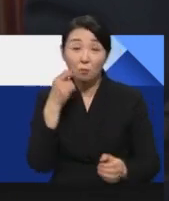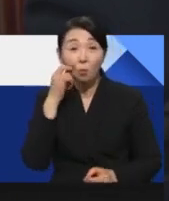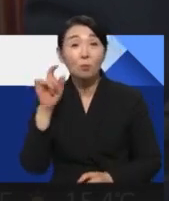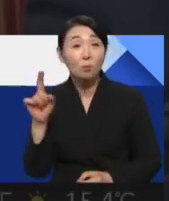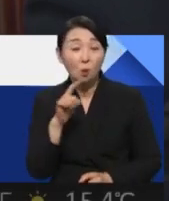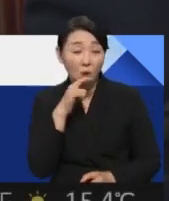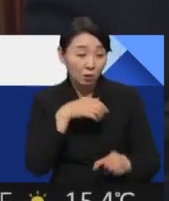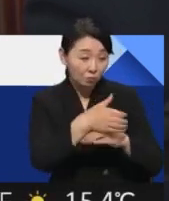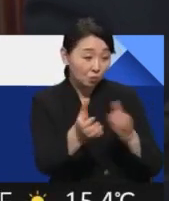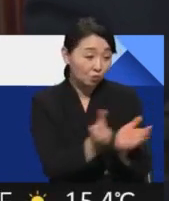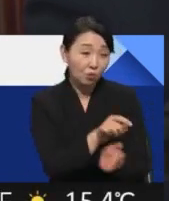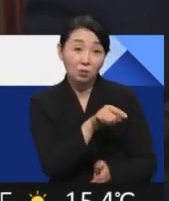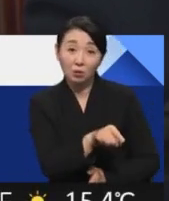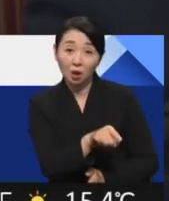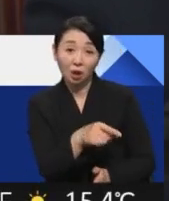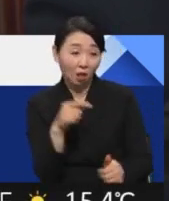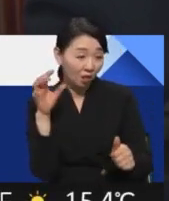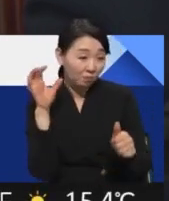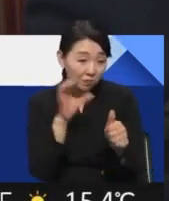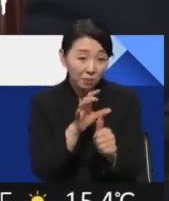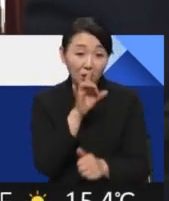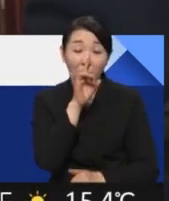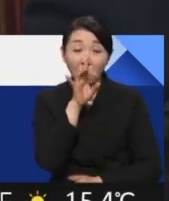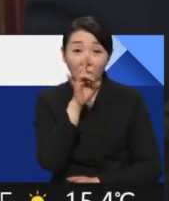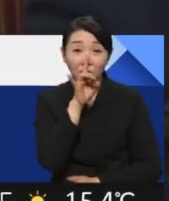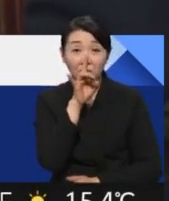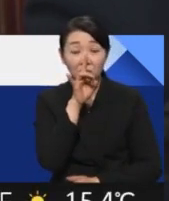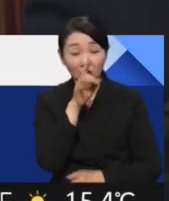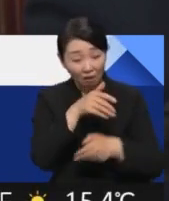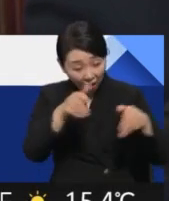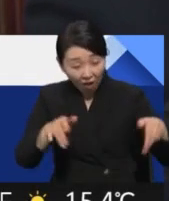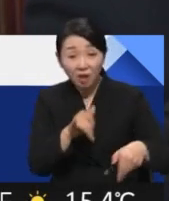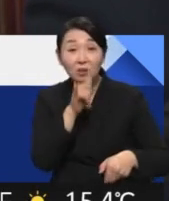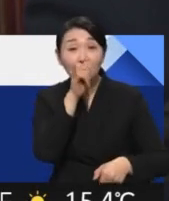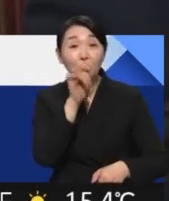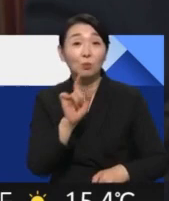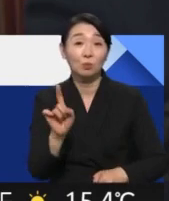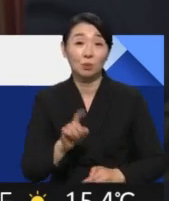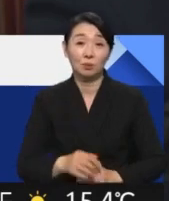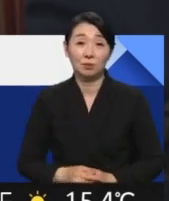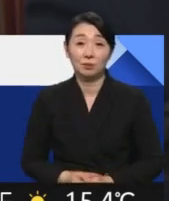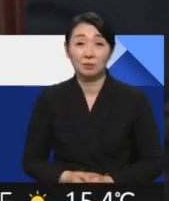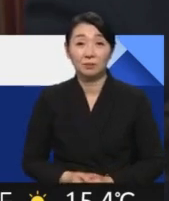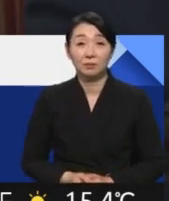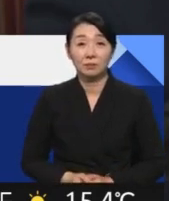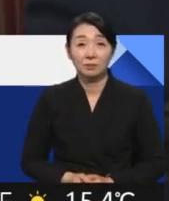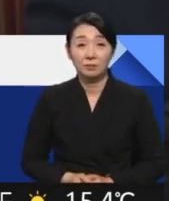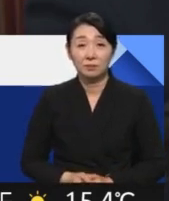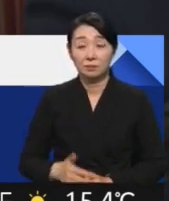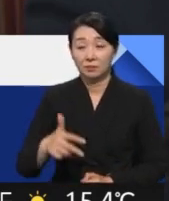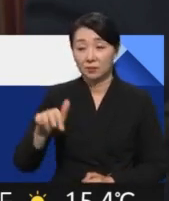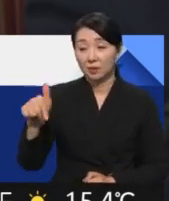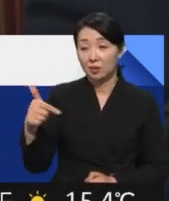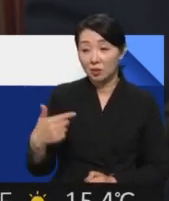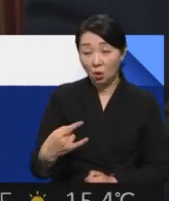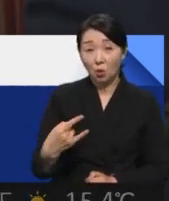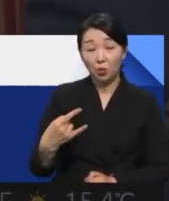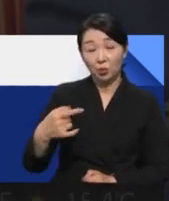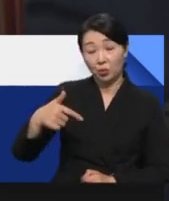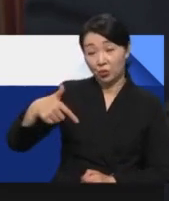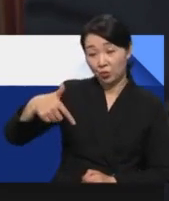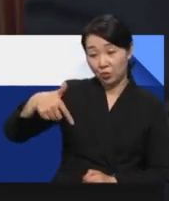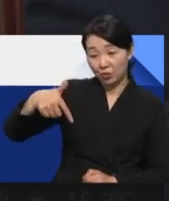절대 비판하면 안 되는 성역이 있다? 뭐 그렇게 들려요? 전재수 의원이